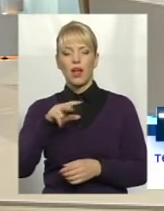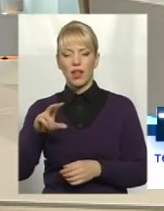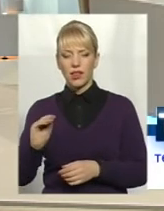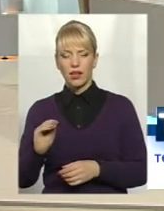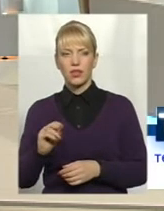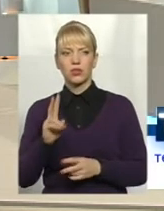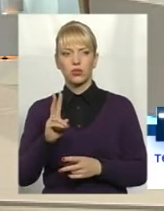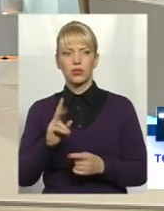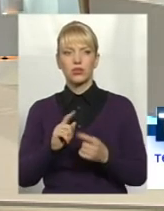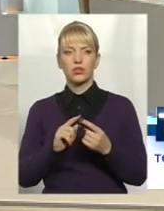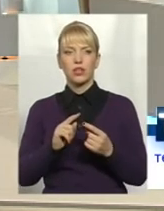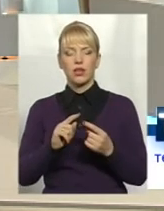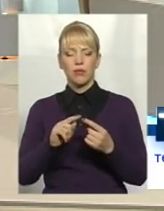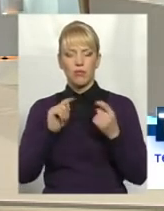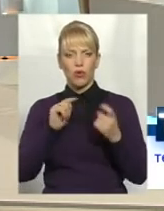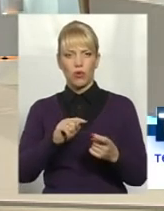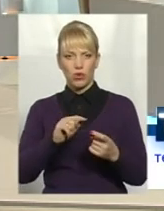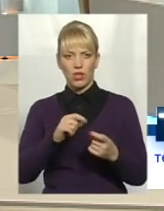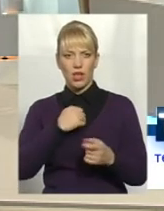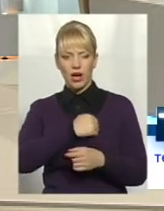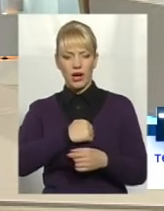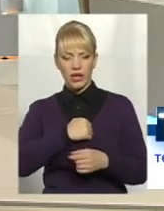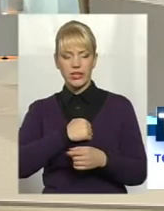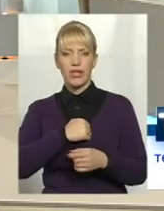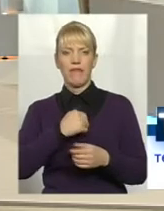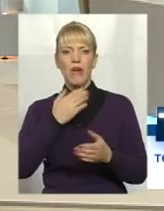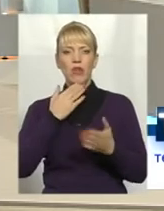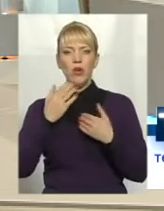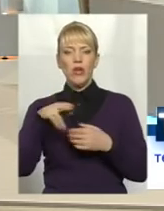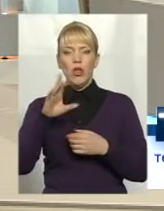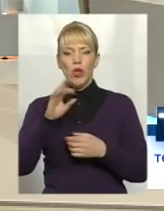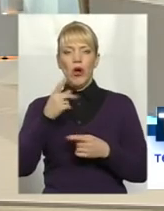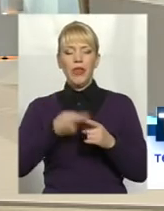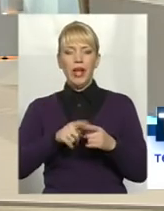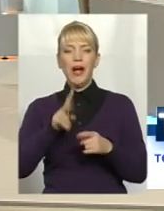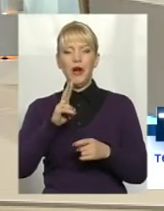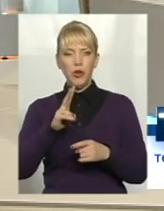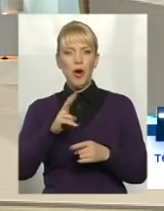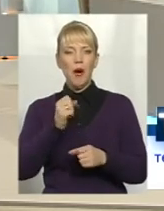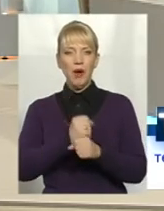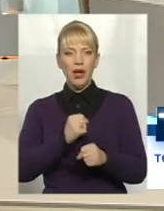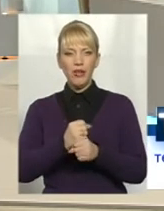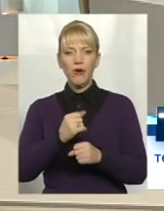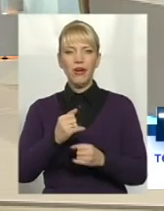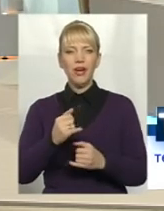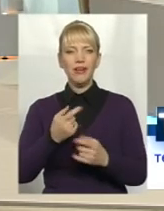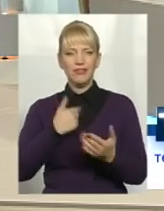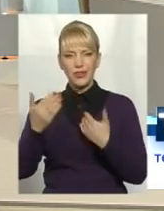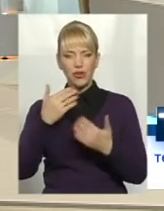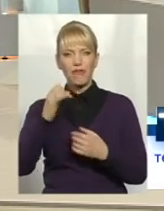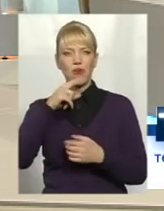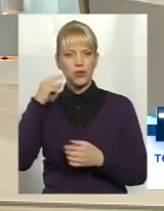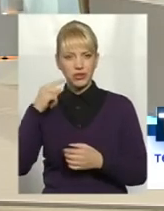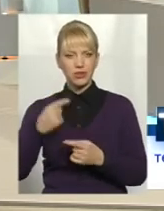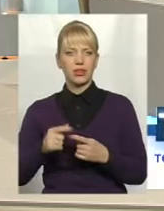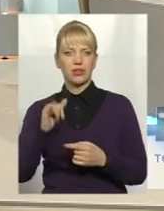протиагресивно настроєння, налаштований на тих, хто працює, хотіли б, щоб вони з розумінням віднеслися до цього